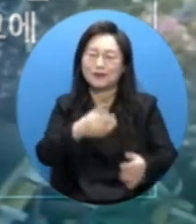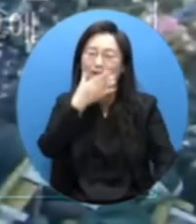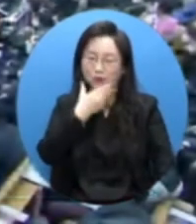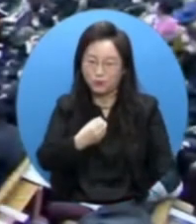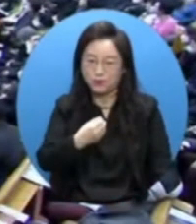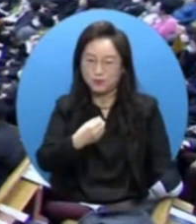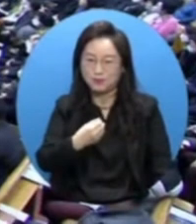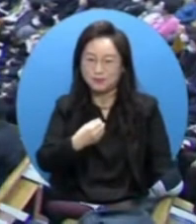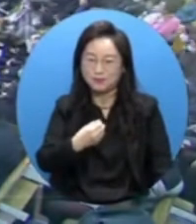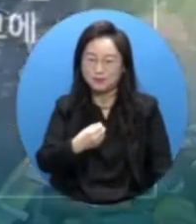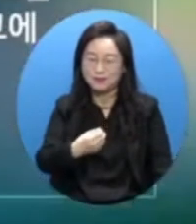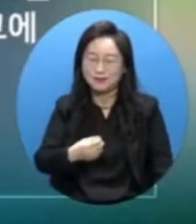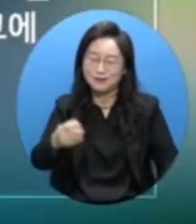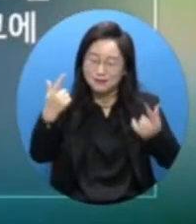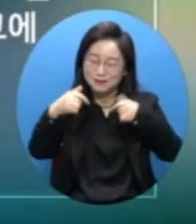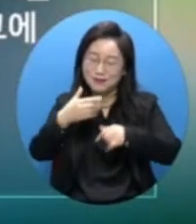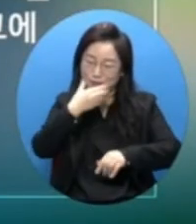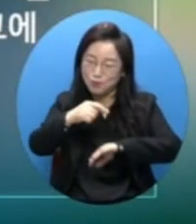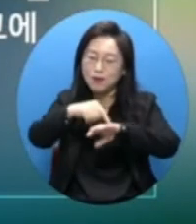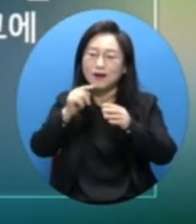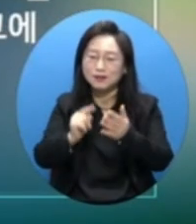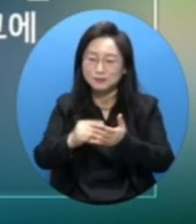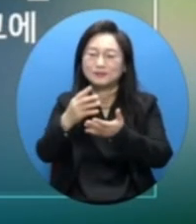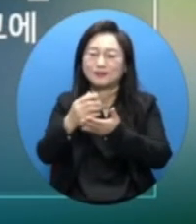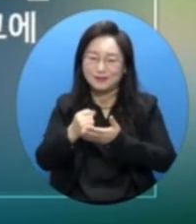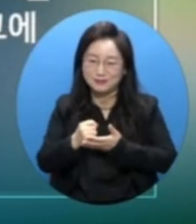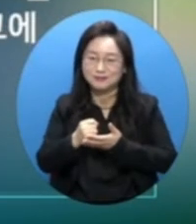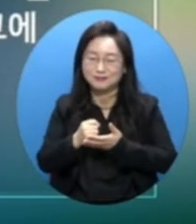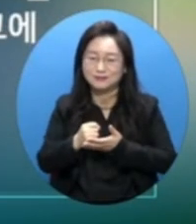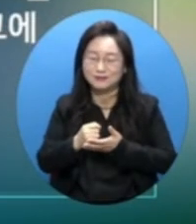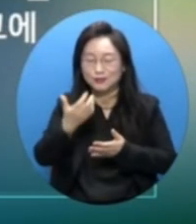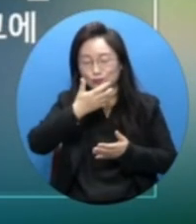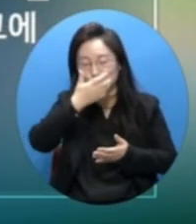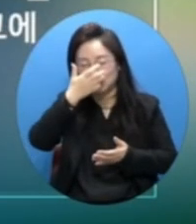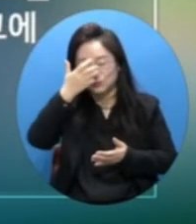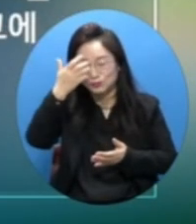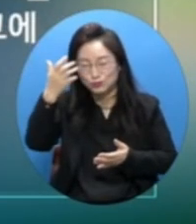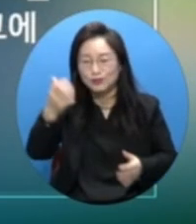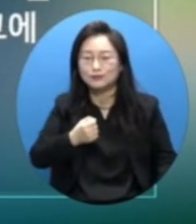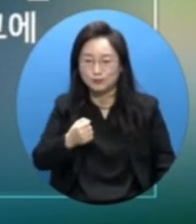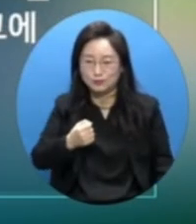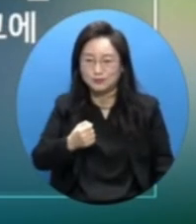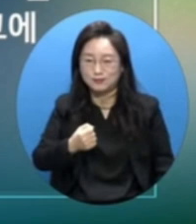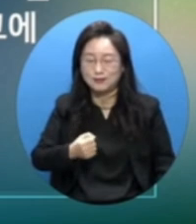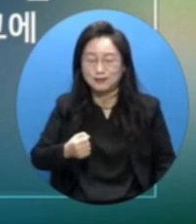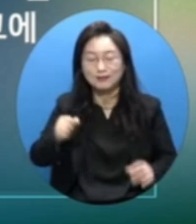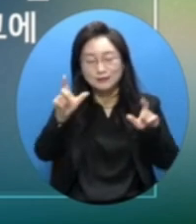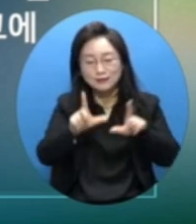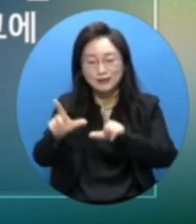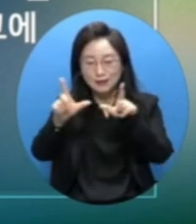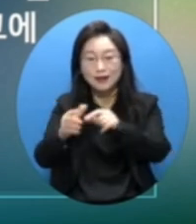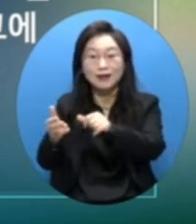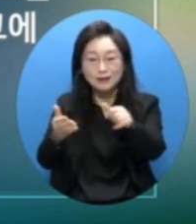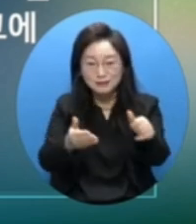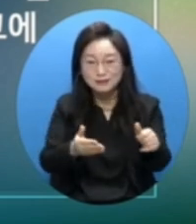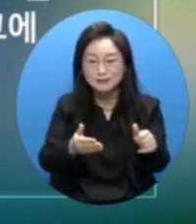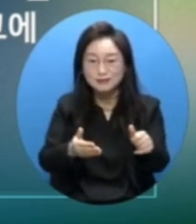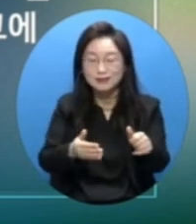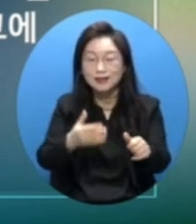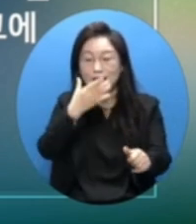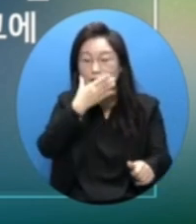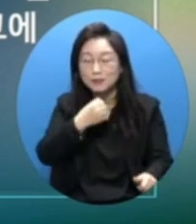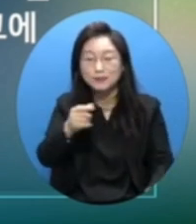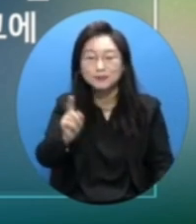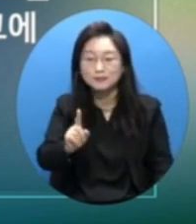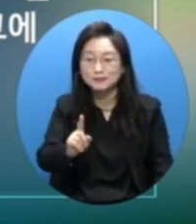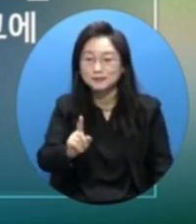그런데 늘 행복한 마음을 갖기를 꿈꾸라고 밤에 꿈꾸고 살아가라 그런데이 행복이라는